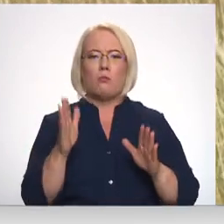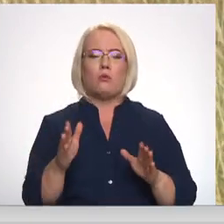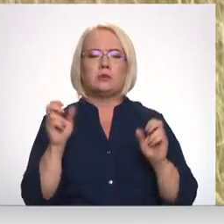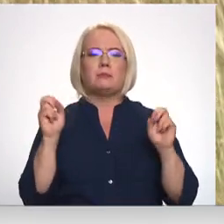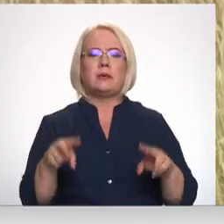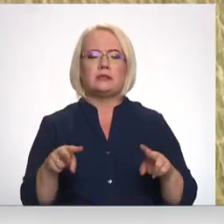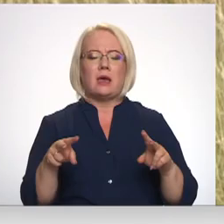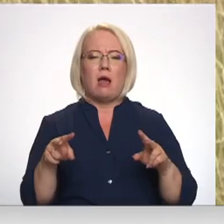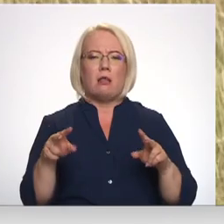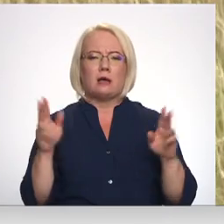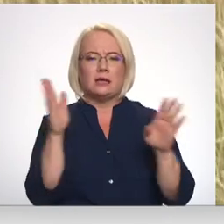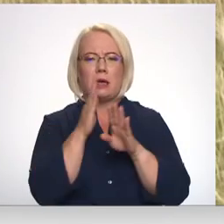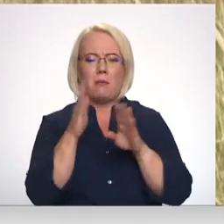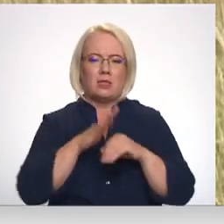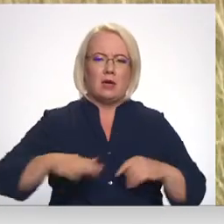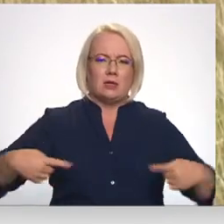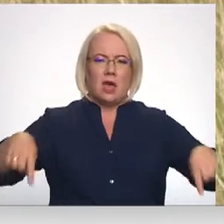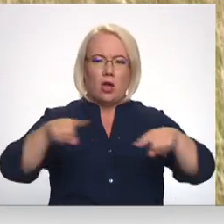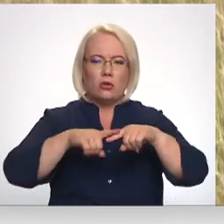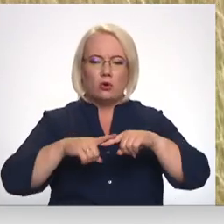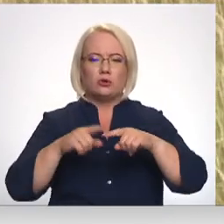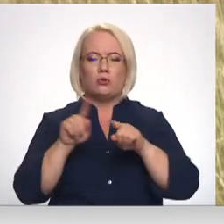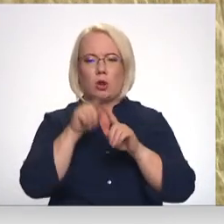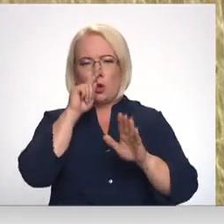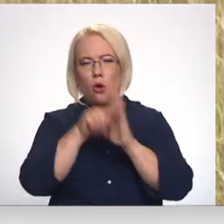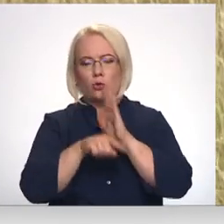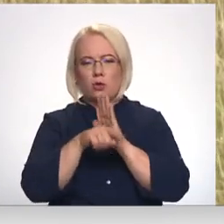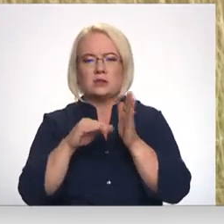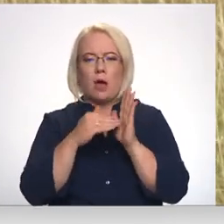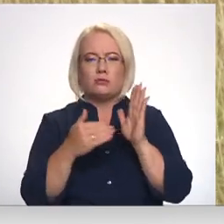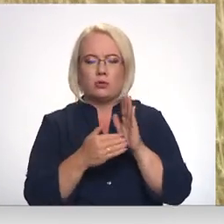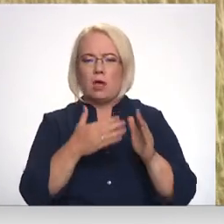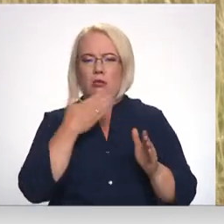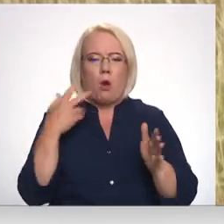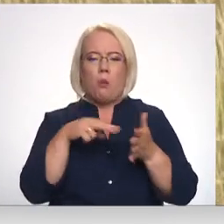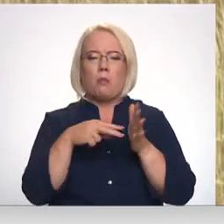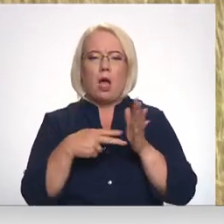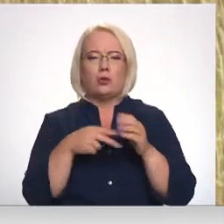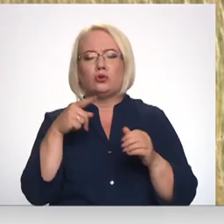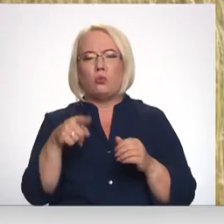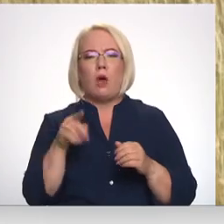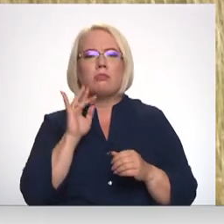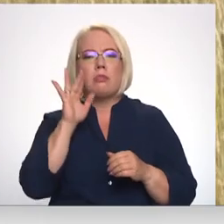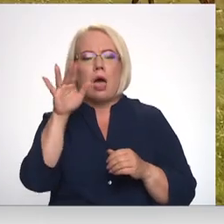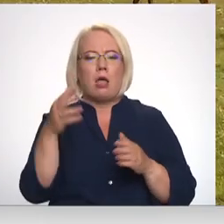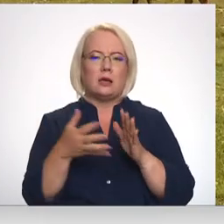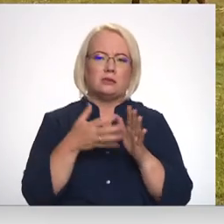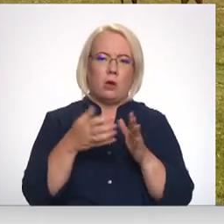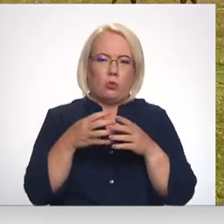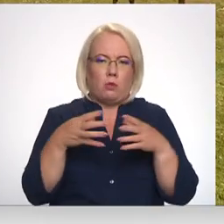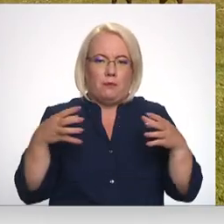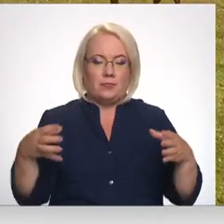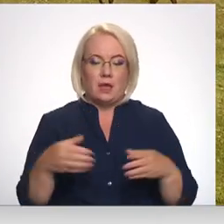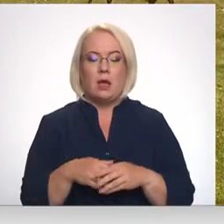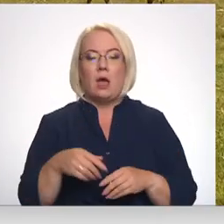kamerās, laboratorijā, kontrolētos, strikti kontrolētos apstākļos, un nav nekādu plānu tos tālāk izmantot kā selekcijas materiālu.